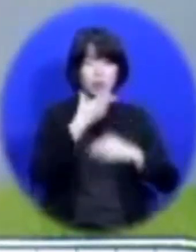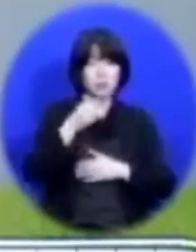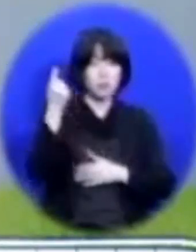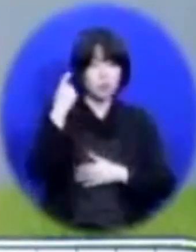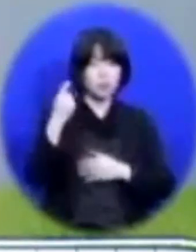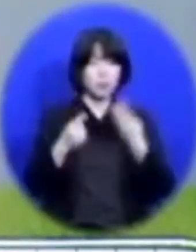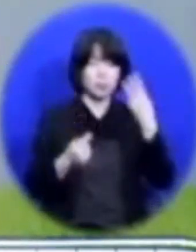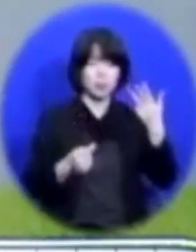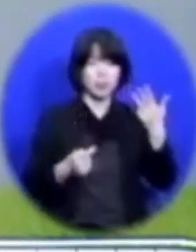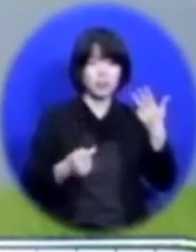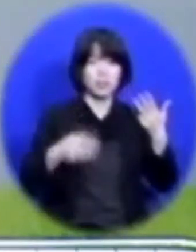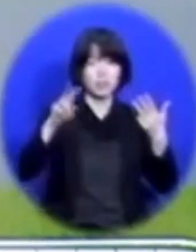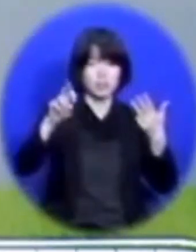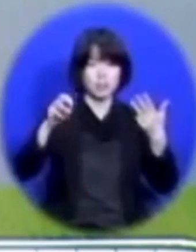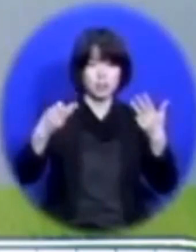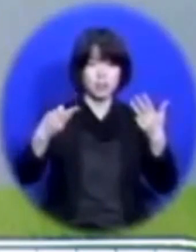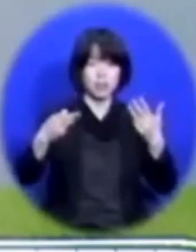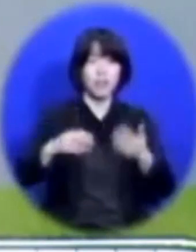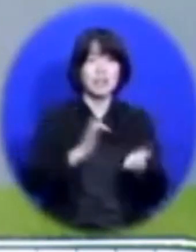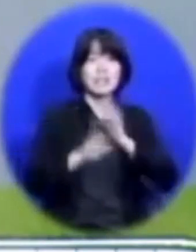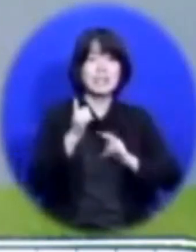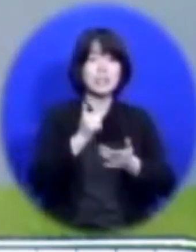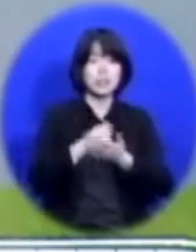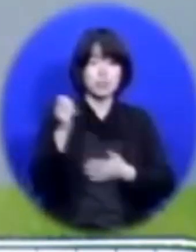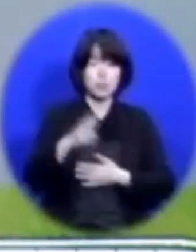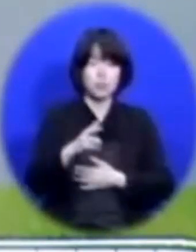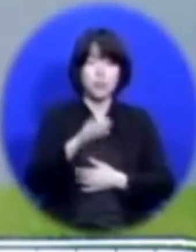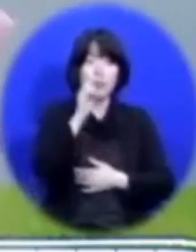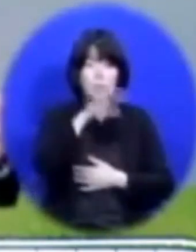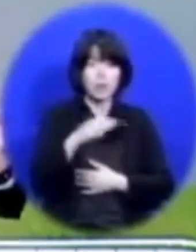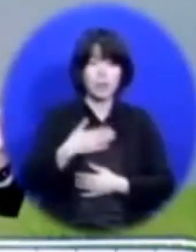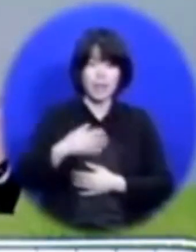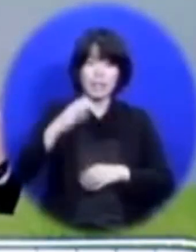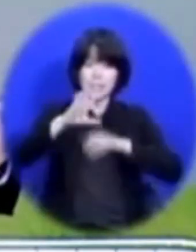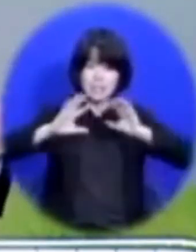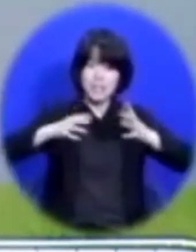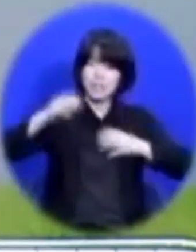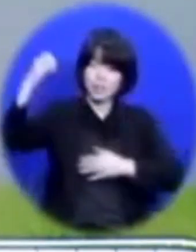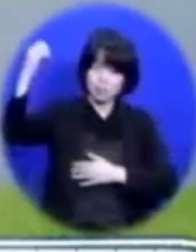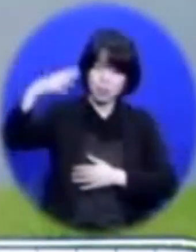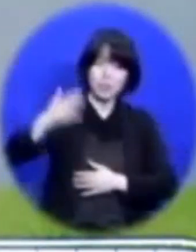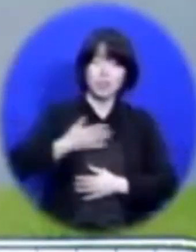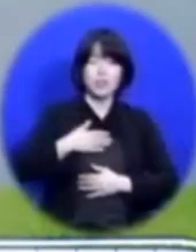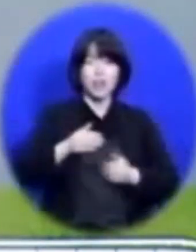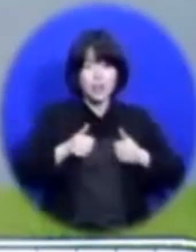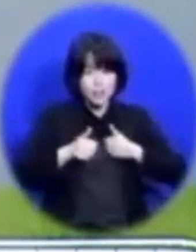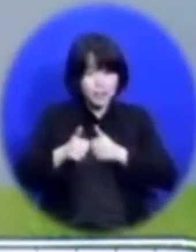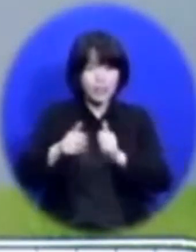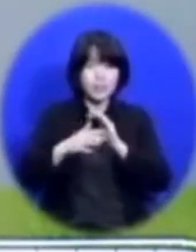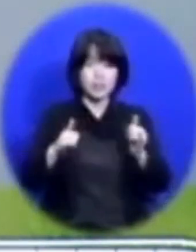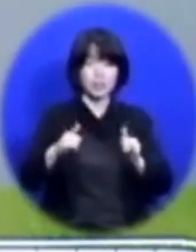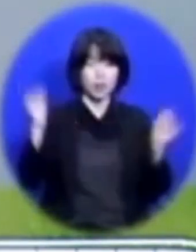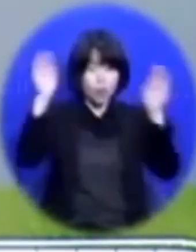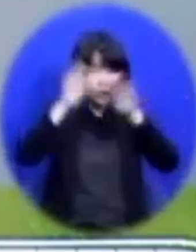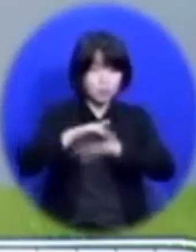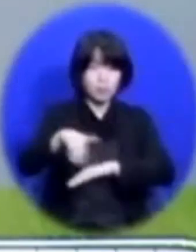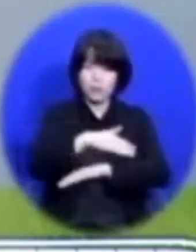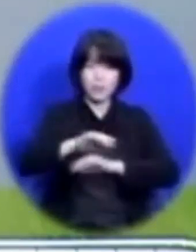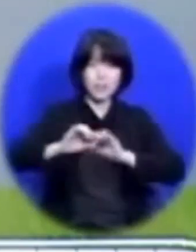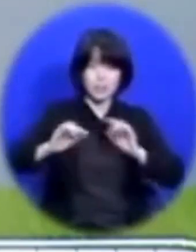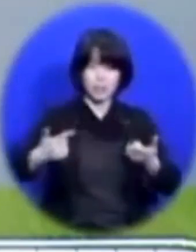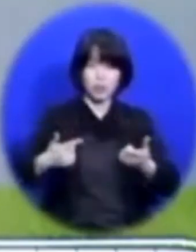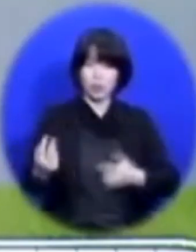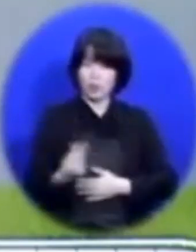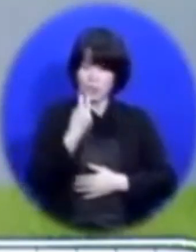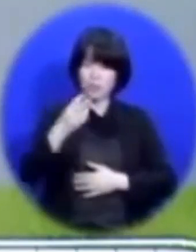요한복음8장12절에서예수님은“나는 세상의빛이다.나를따르는사람은 어둠속